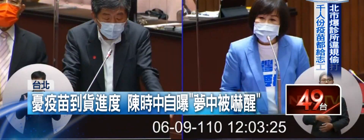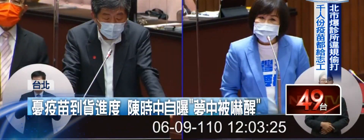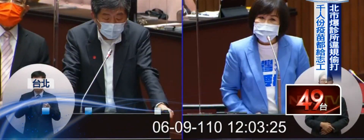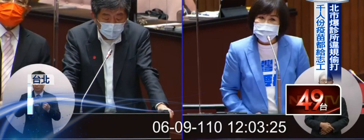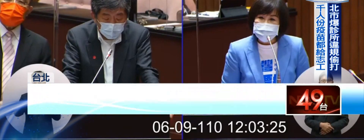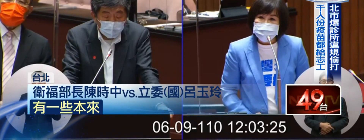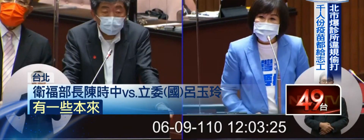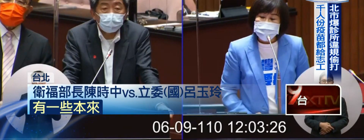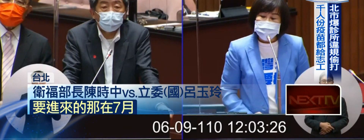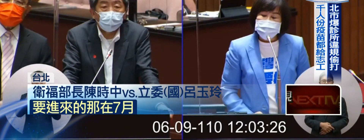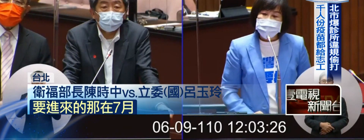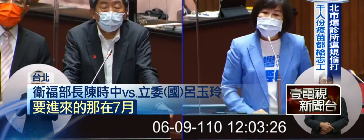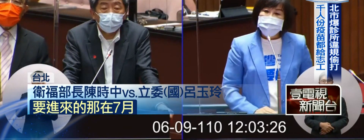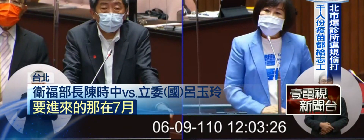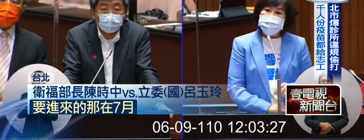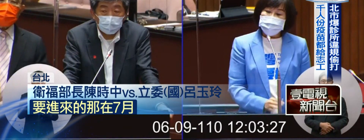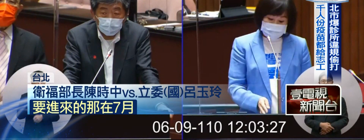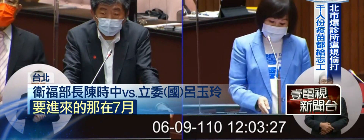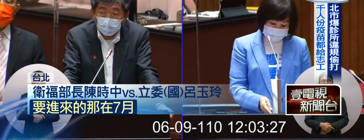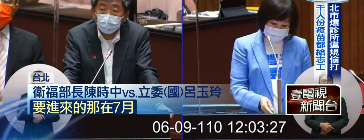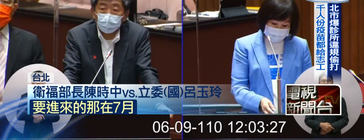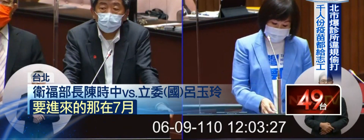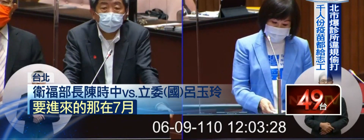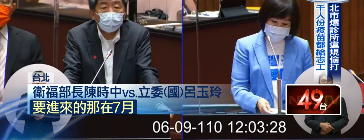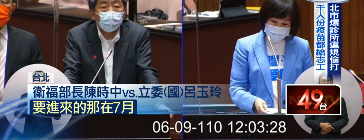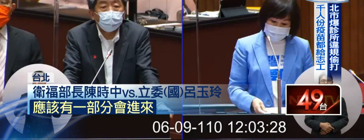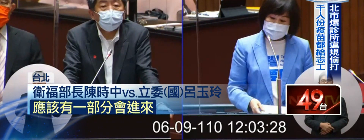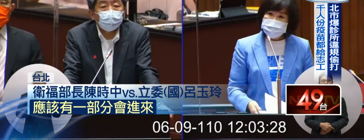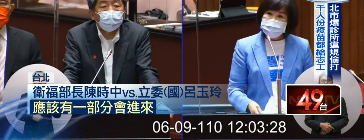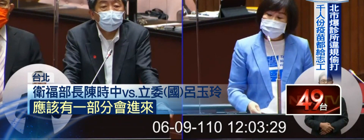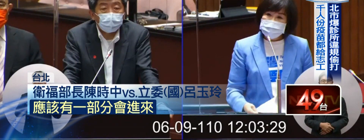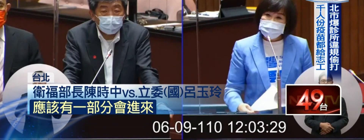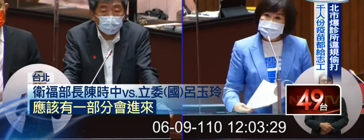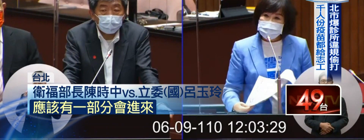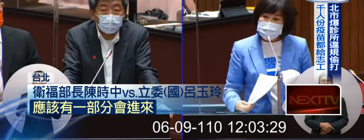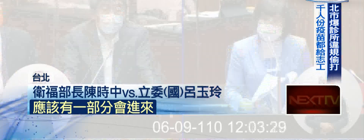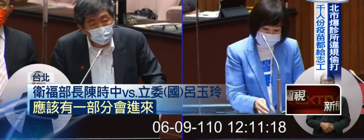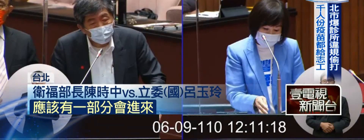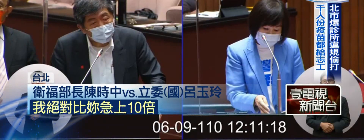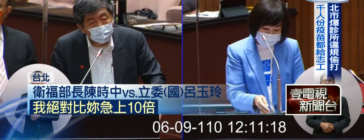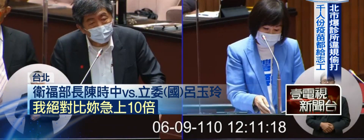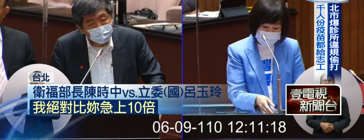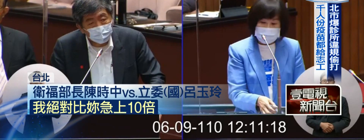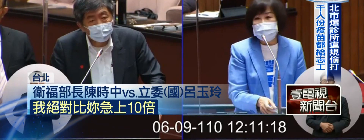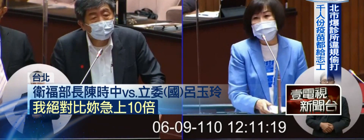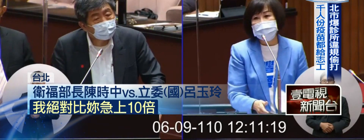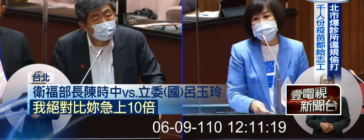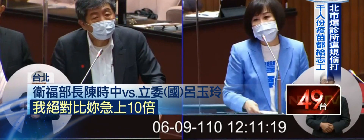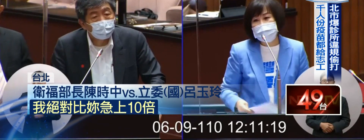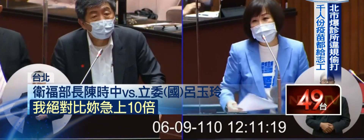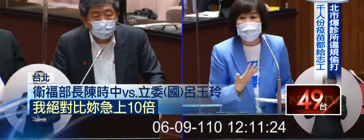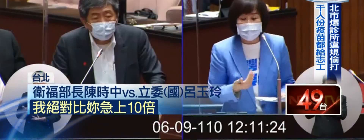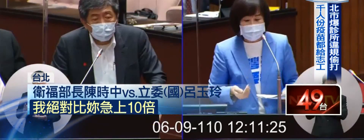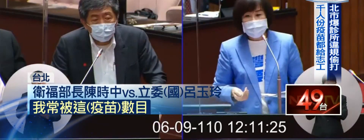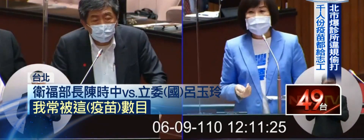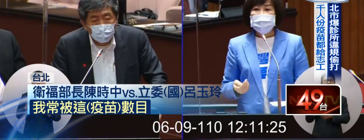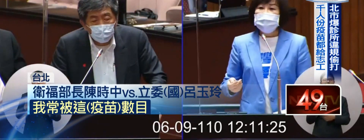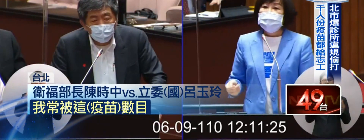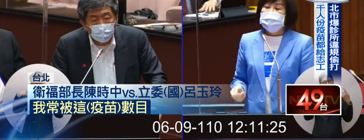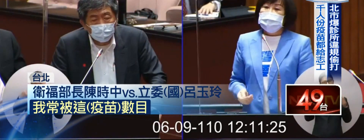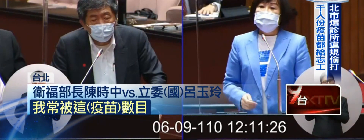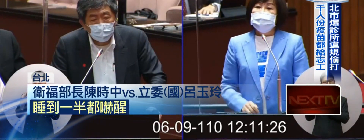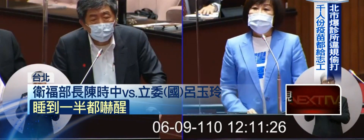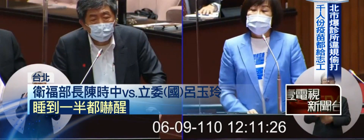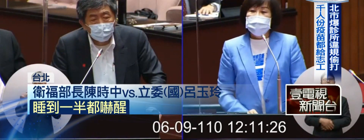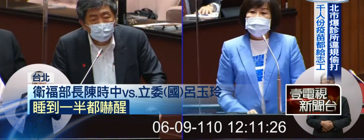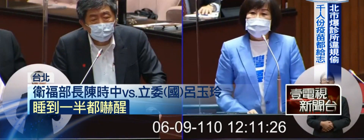一些本来要进来的，那在7月应该有一部分会进来了，绝对比你要急上10倍。大家对这个数